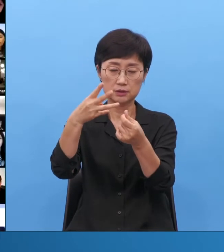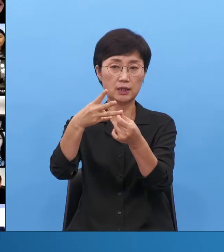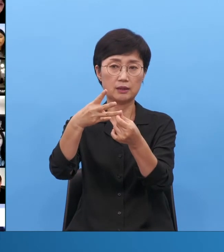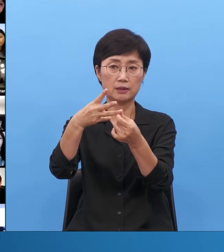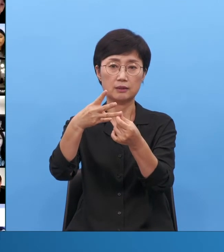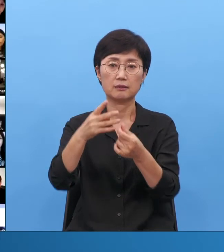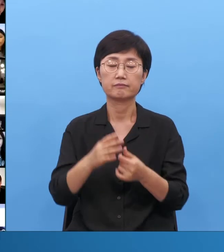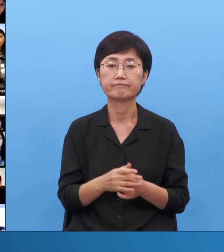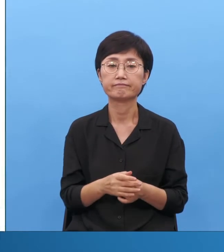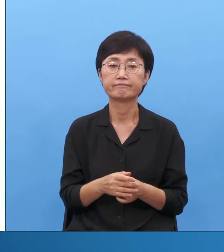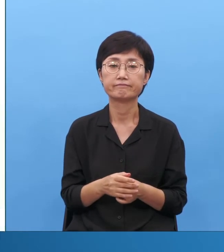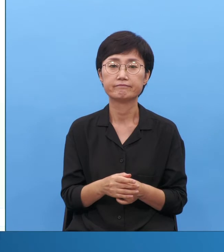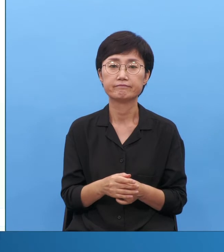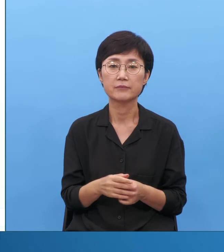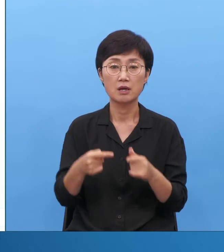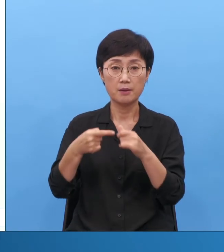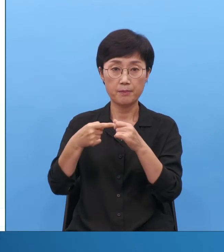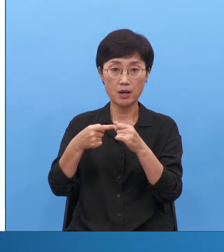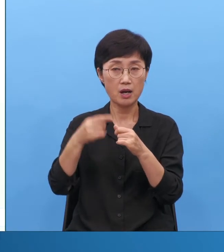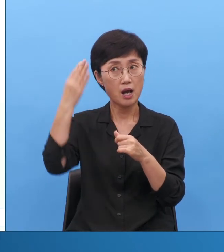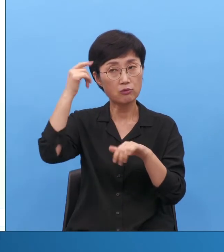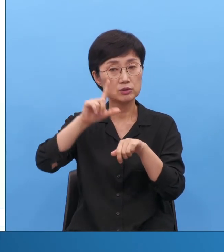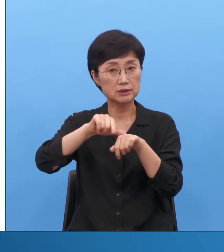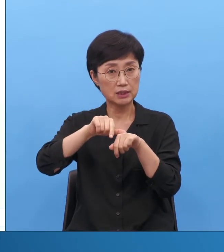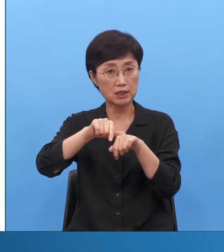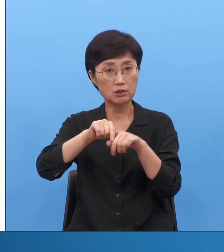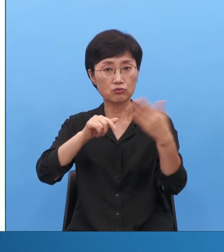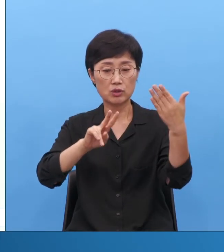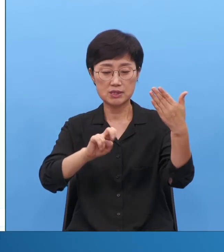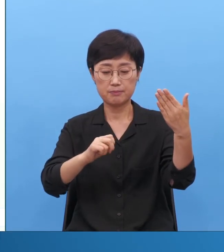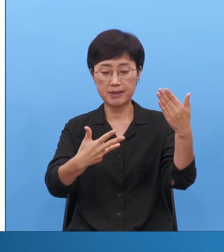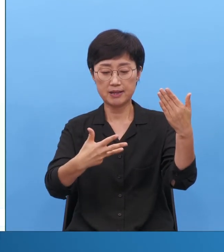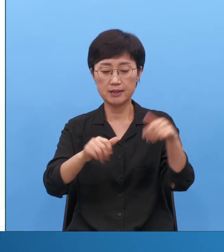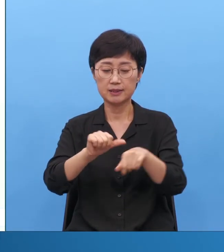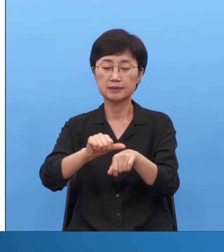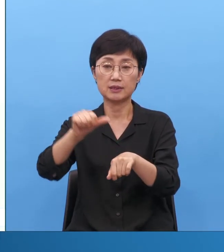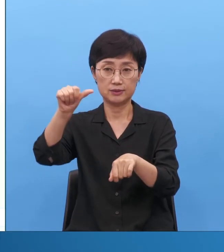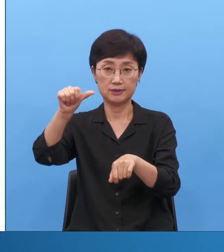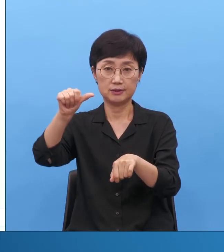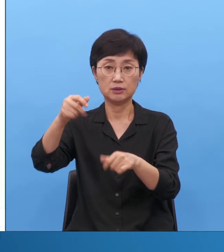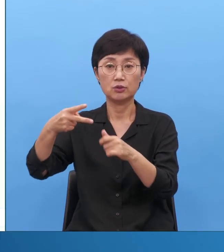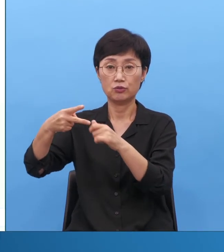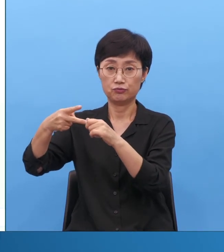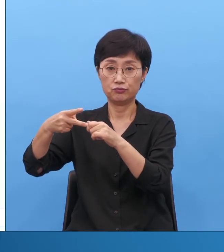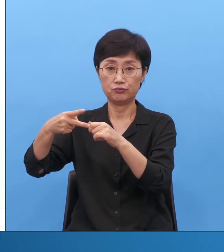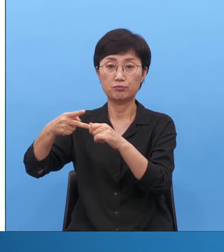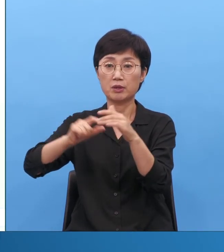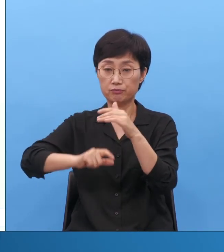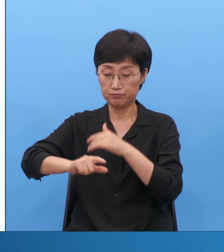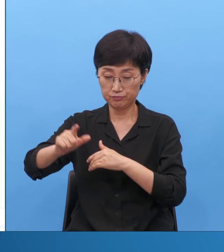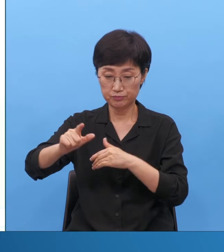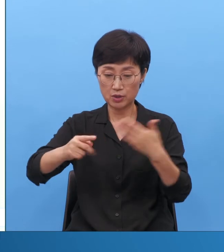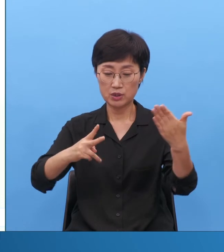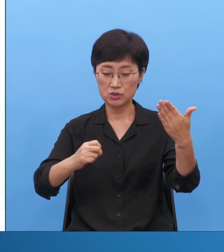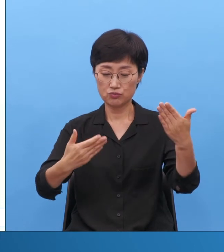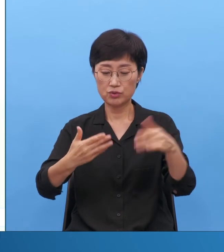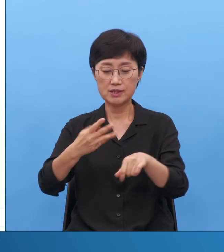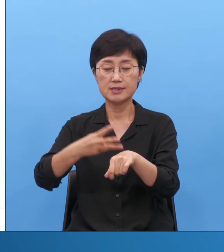전합니다. 1강은 한국 시간으로 28일 오후 5시, 2강은 다음 날인 29일 오후